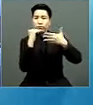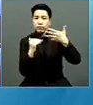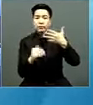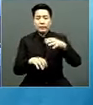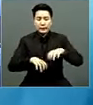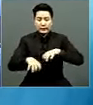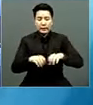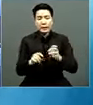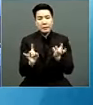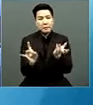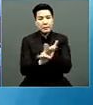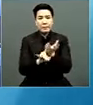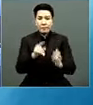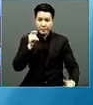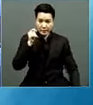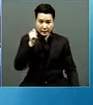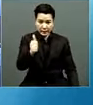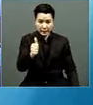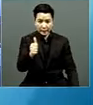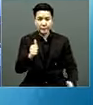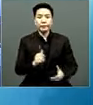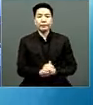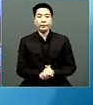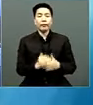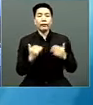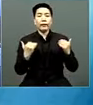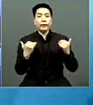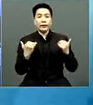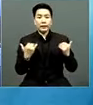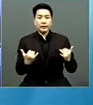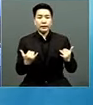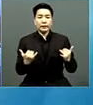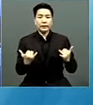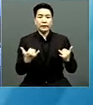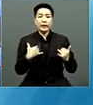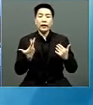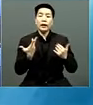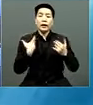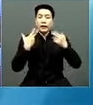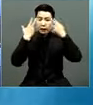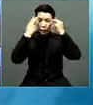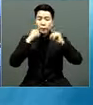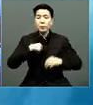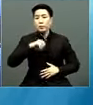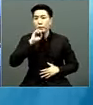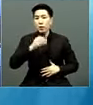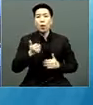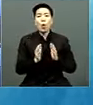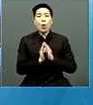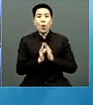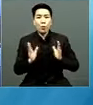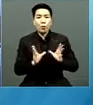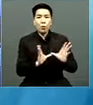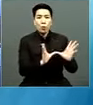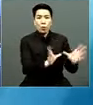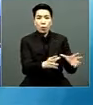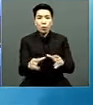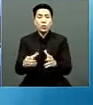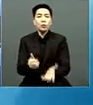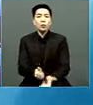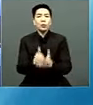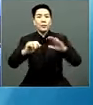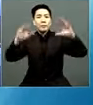จัดการได้อย่างมีประสิทธิภาพนะครับต่อไปท่านก็ได้ขอบคุณกับหน่วยงานทีมงานที่เกี่ยวข้องกับการประชา